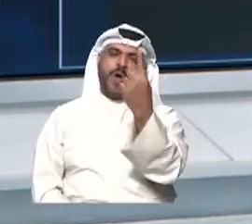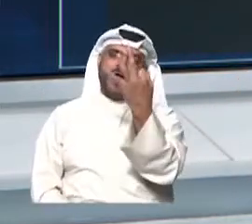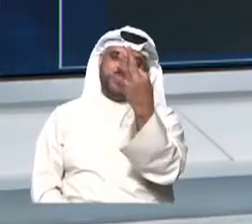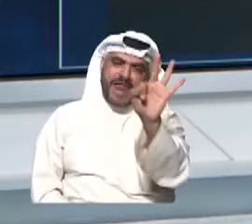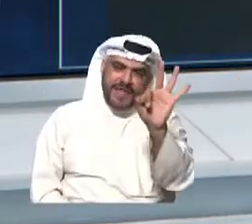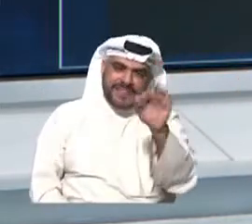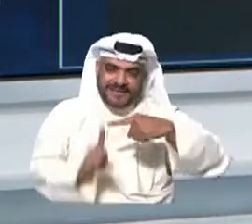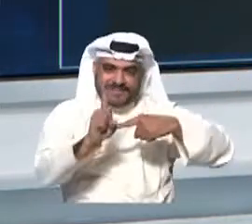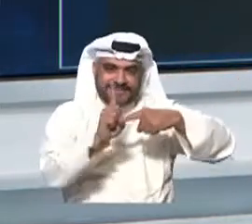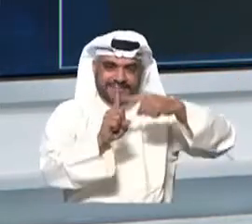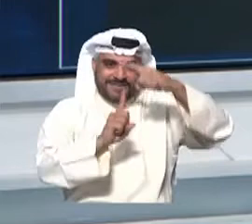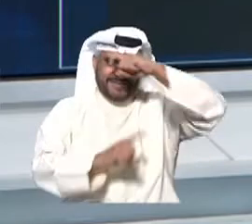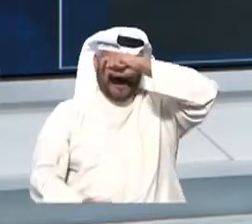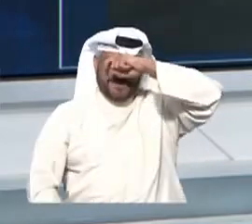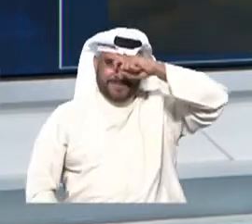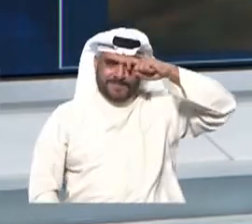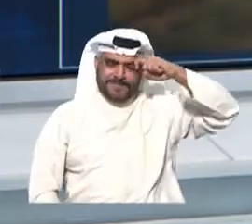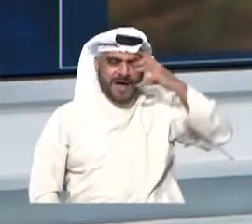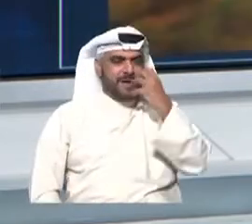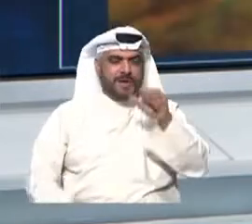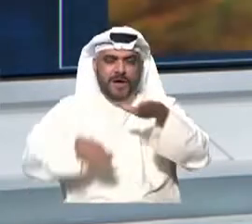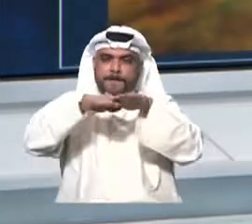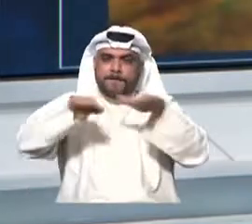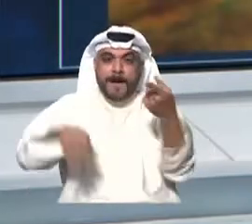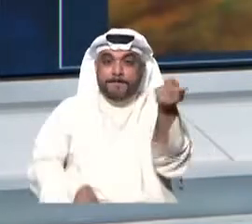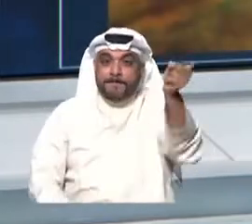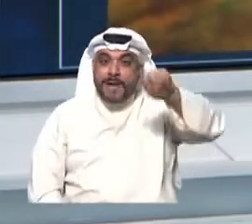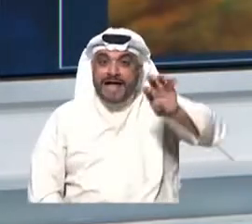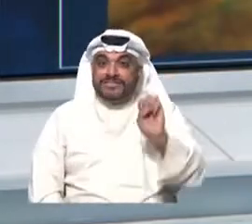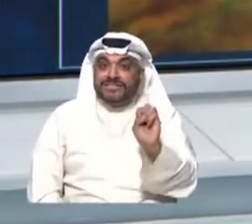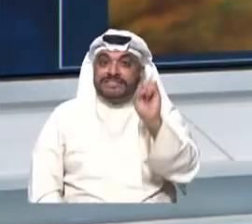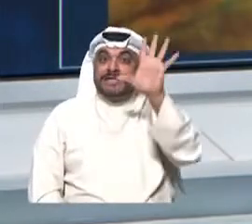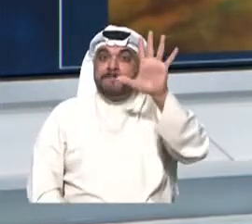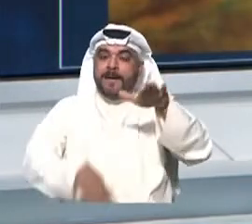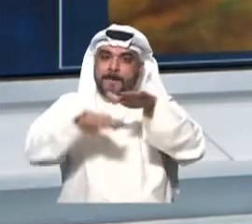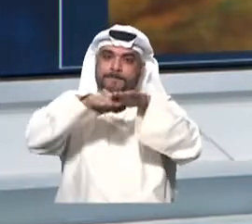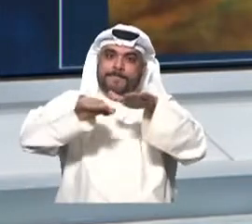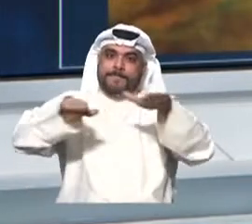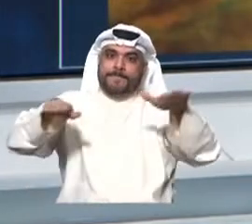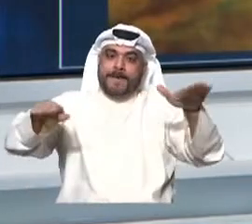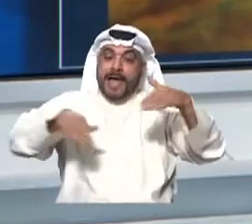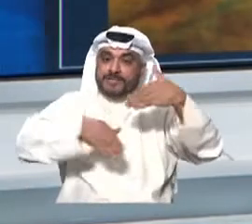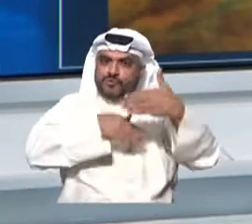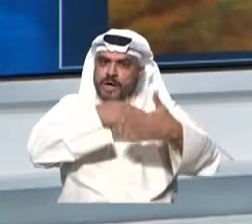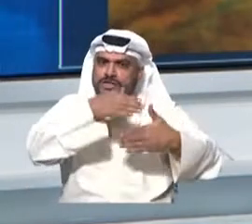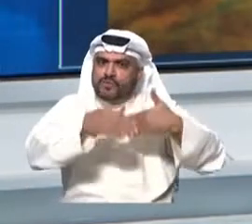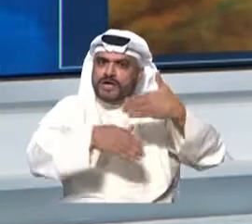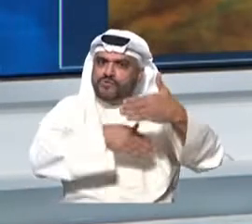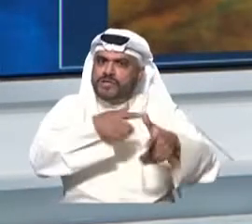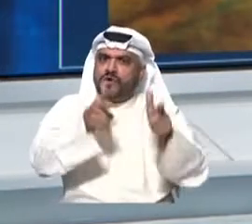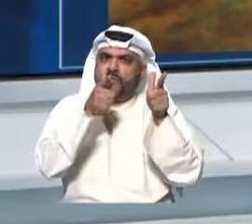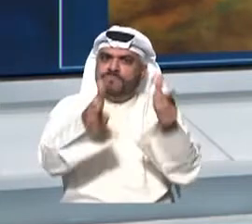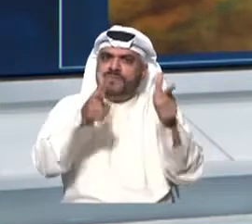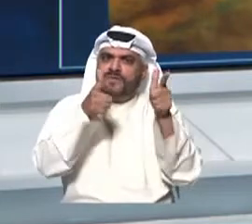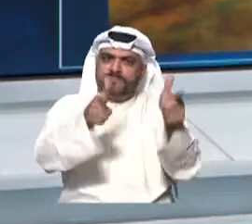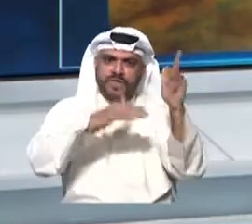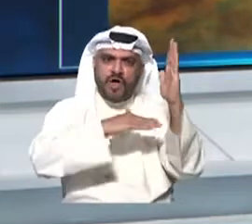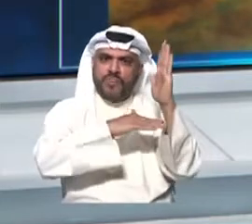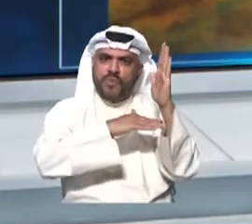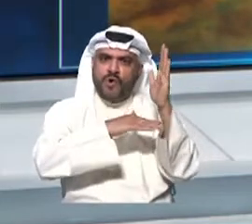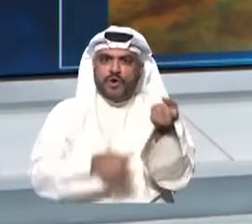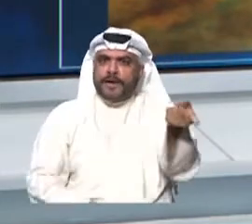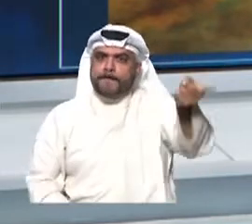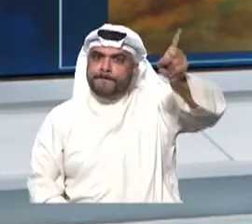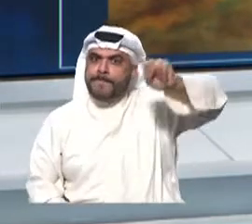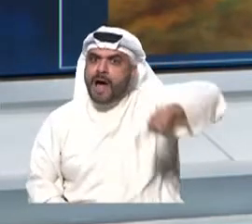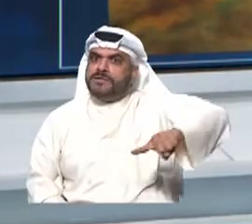أيضا تكون معتدلة في الساعات الأولى من صباح الغد، لكن نشاط الرياح متوقع من ظهر يوم الغد،